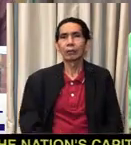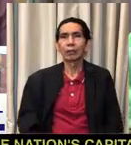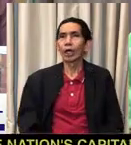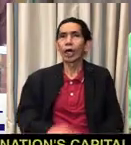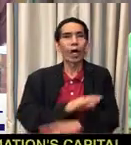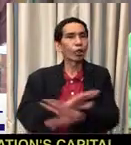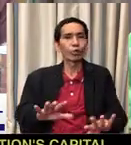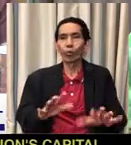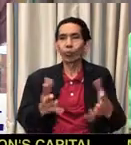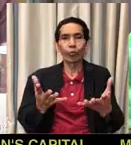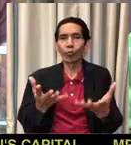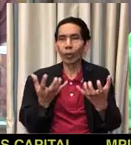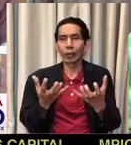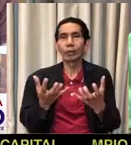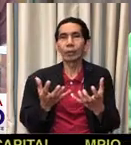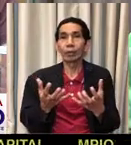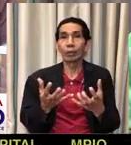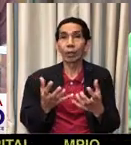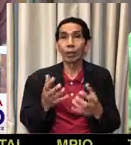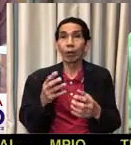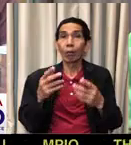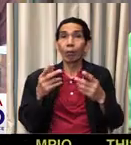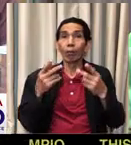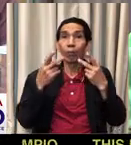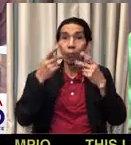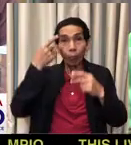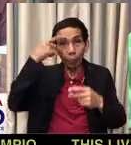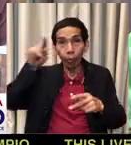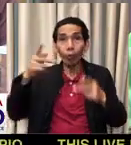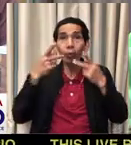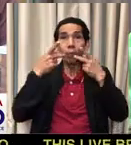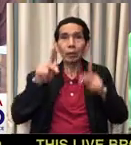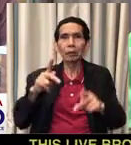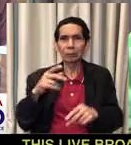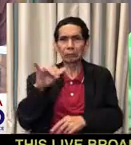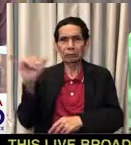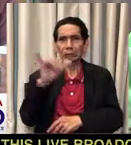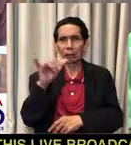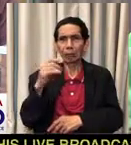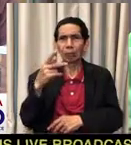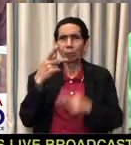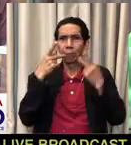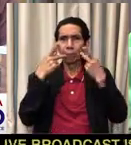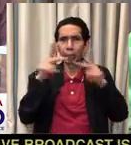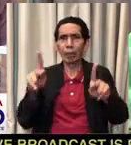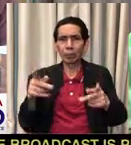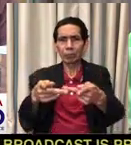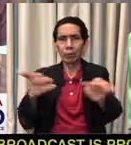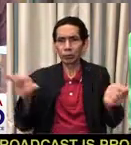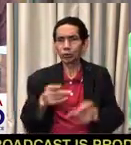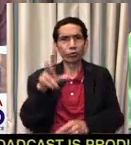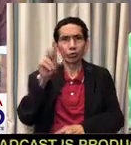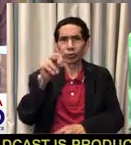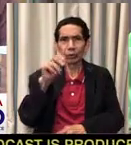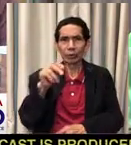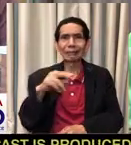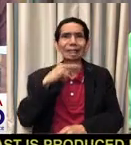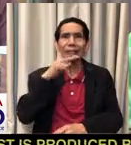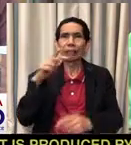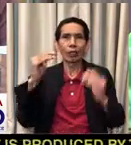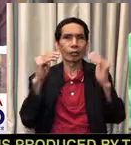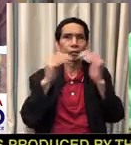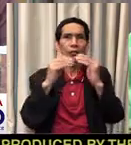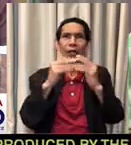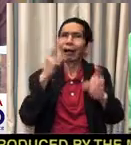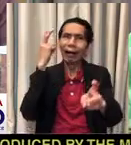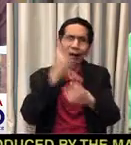Ayaw ko talaga. Hindi ko mo pampubliko, mukha siyang pampubliko. No, that's unfair.